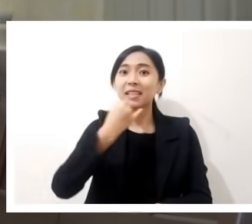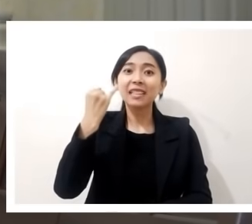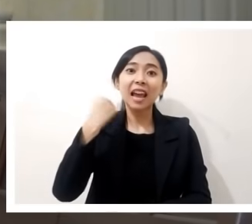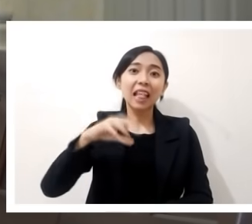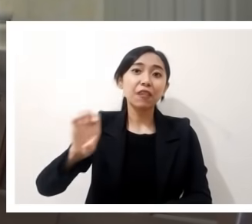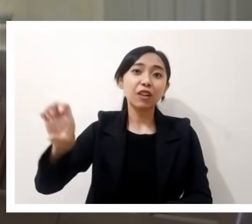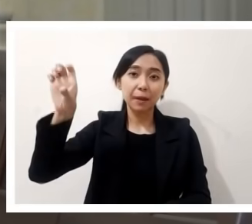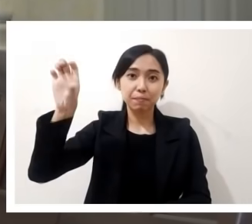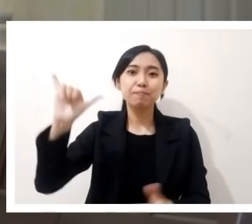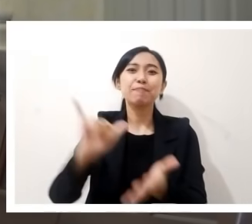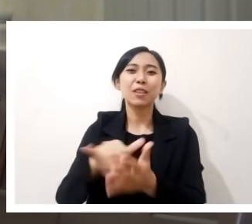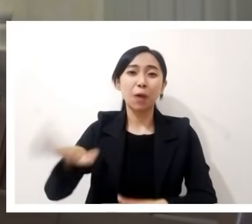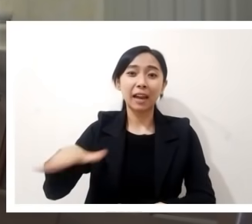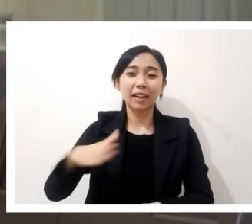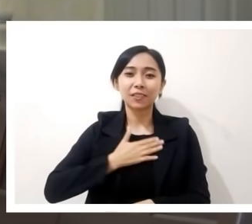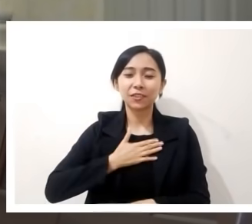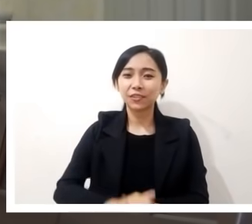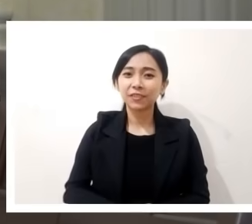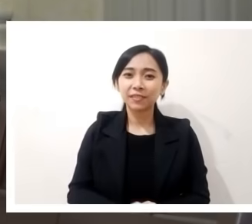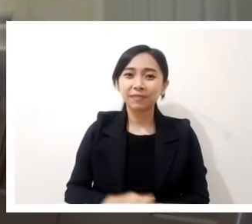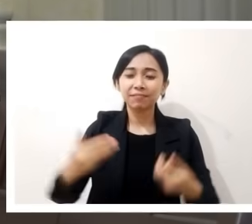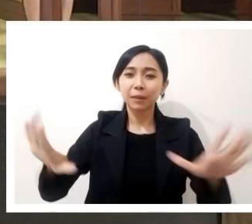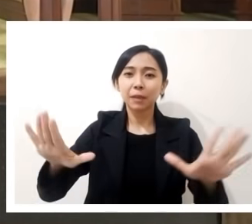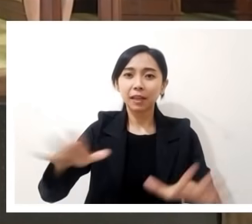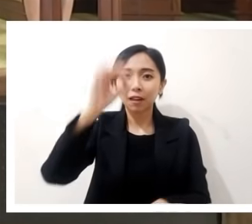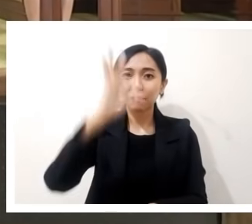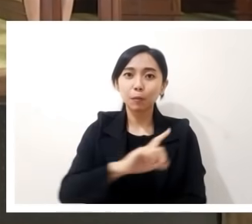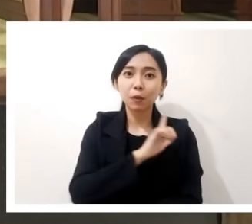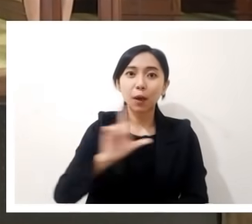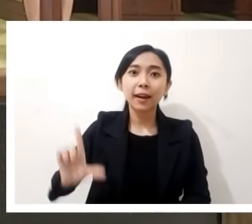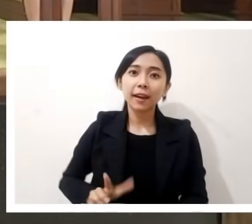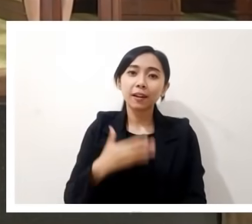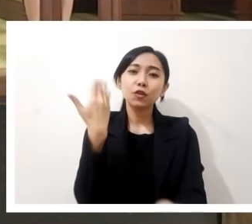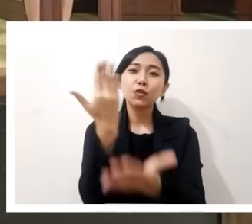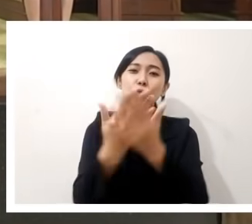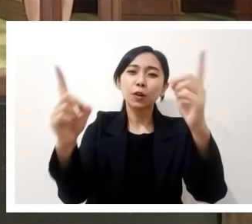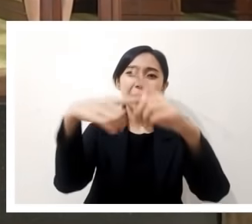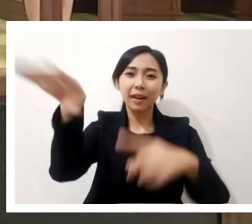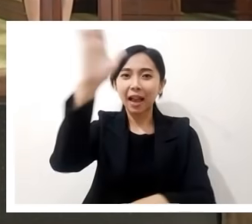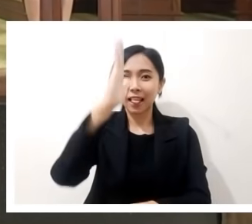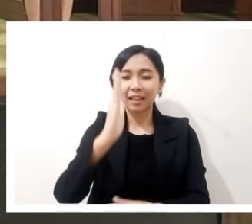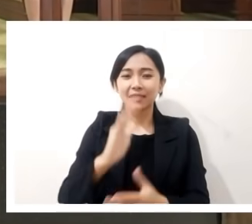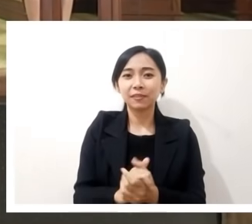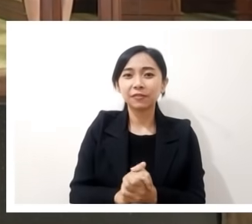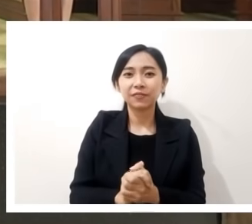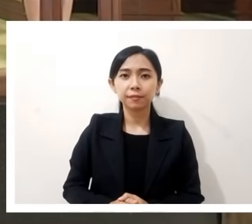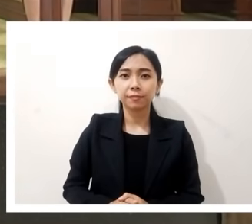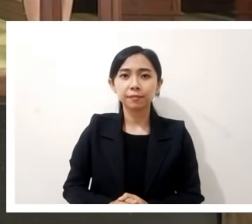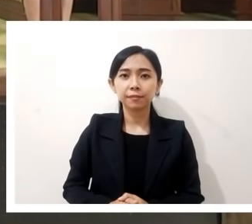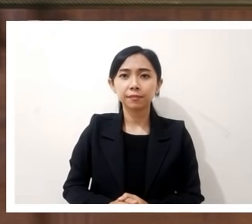anak sulungku. Demikianlah sabda Tuhan. Syukur kepada Allah.